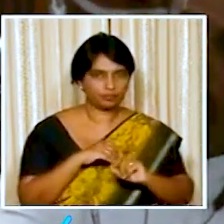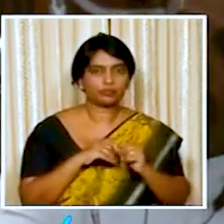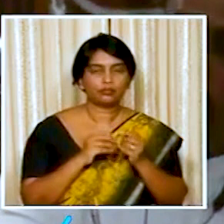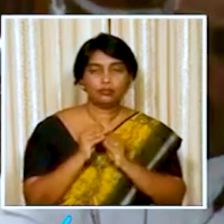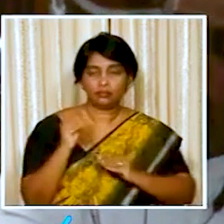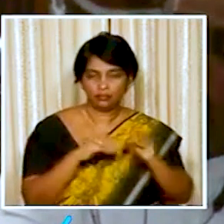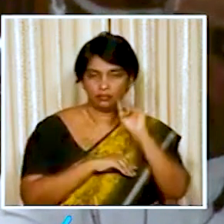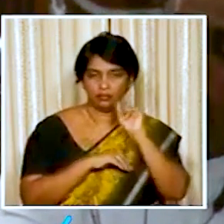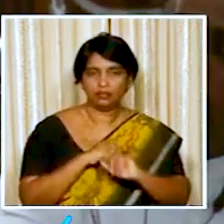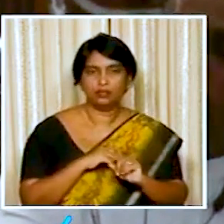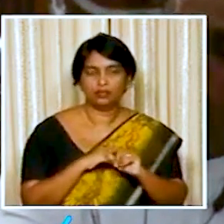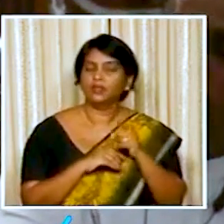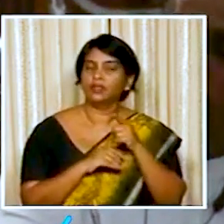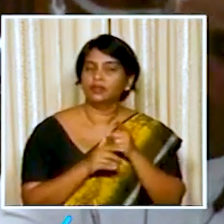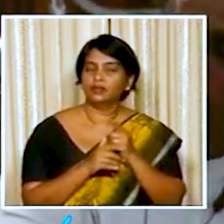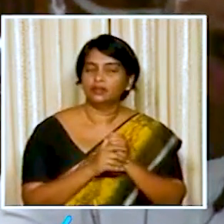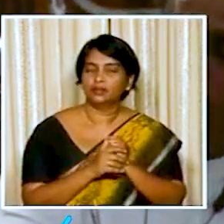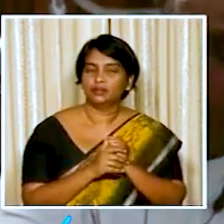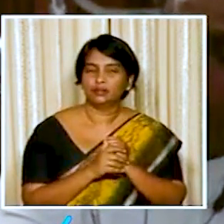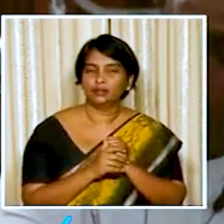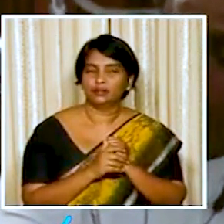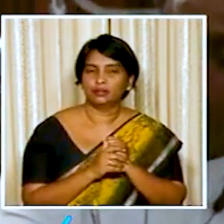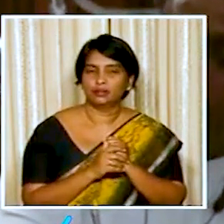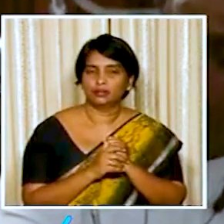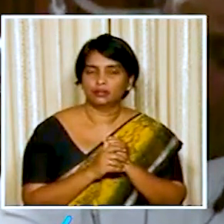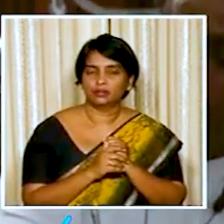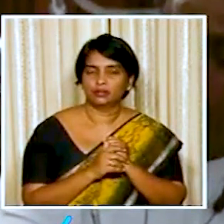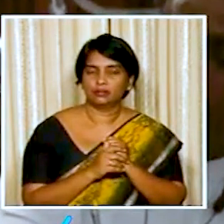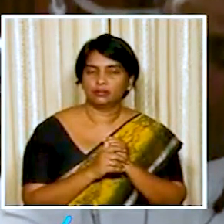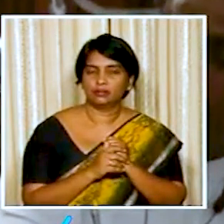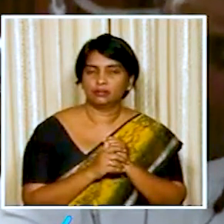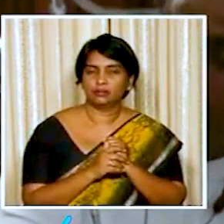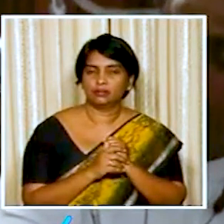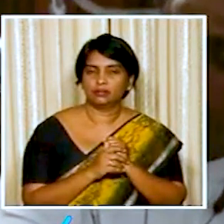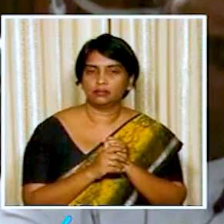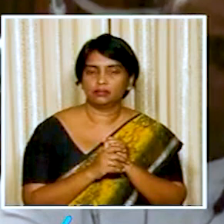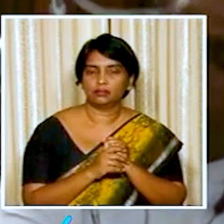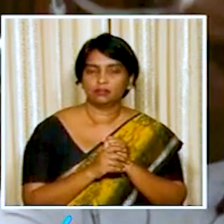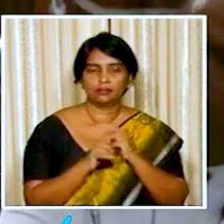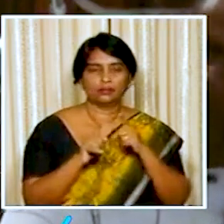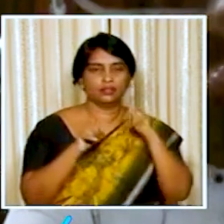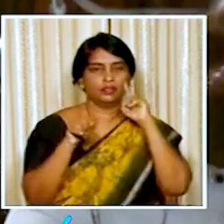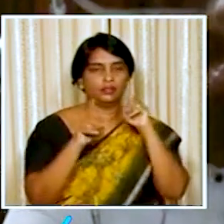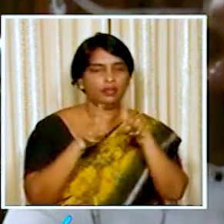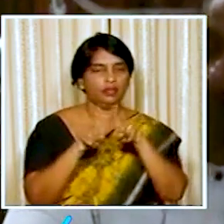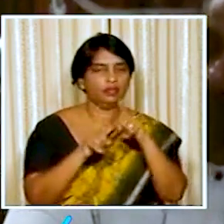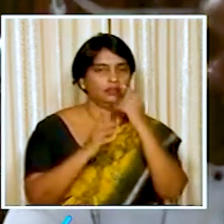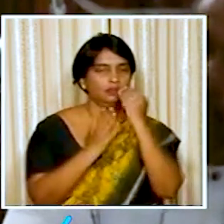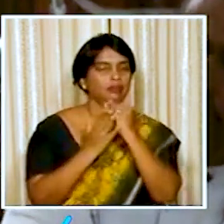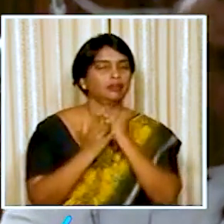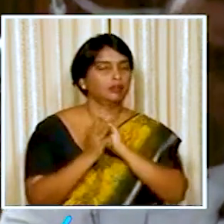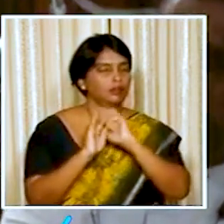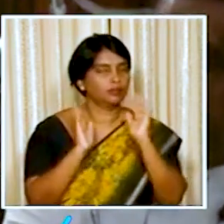ගෙනවද For example as the government brought something like zero based budgeting where you could have thought about everything from scratch no